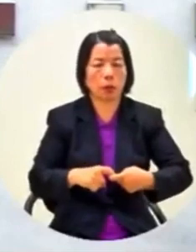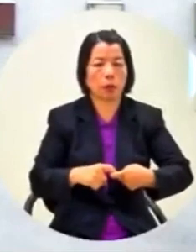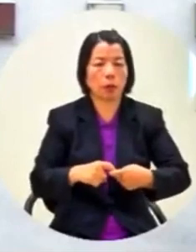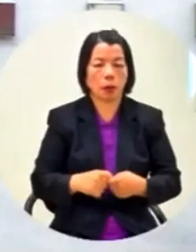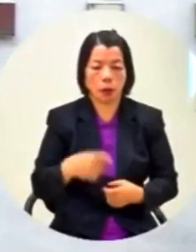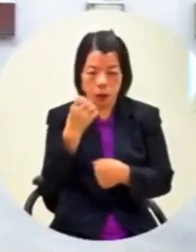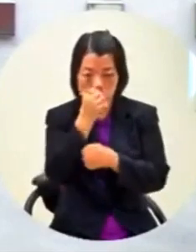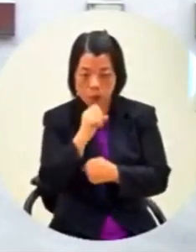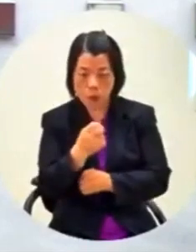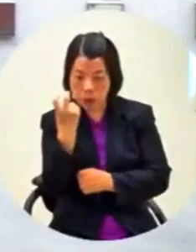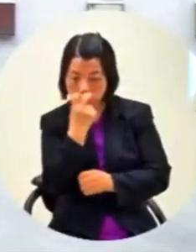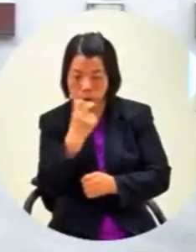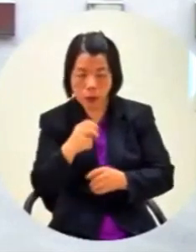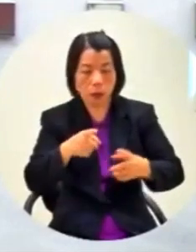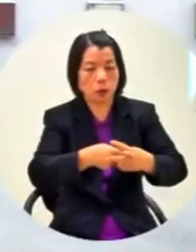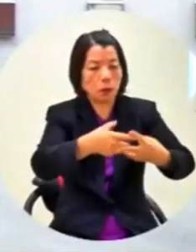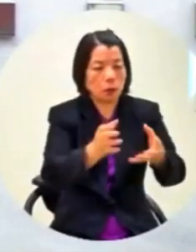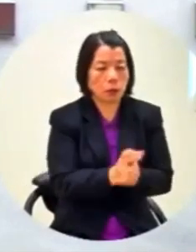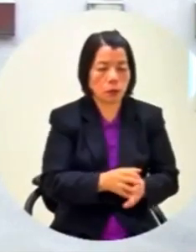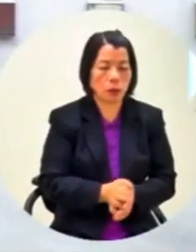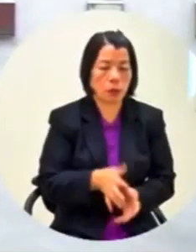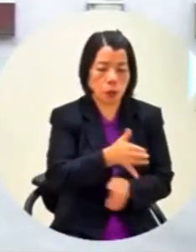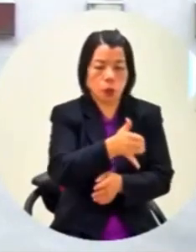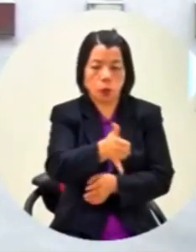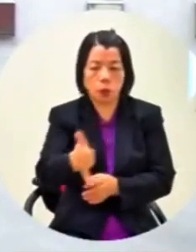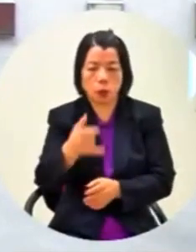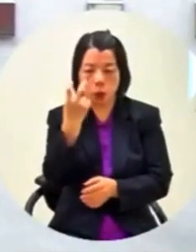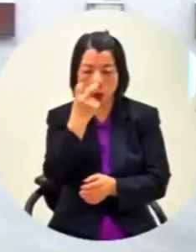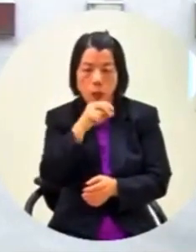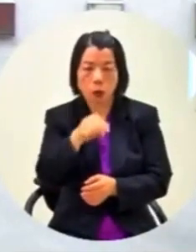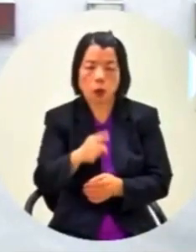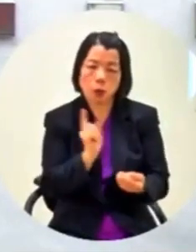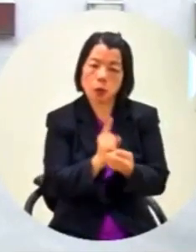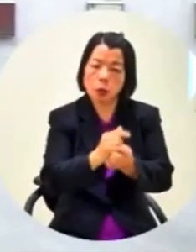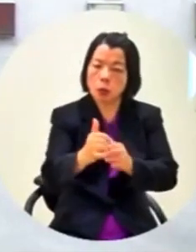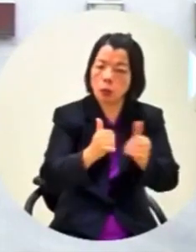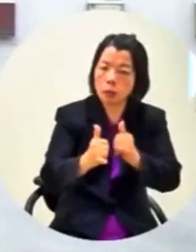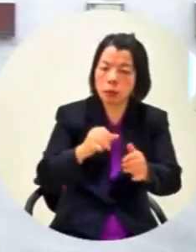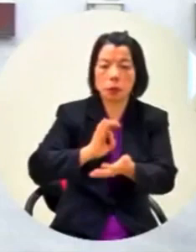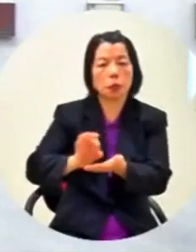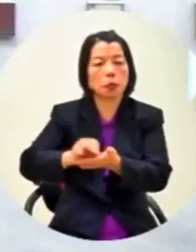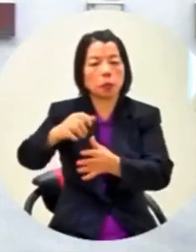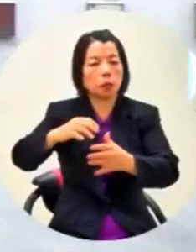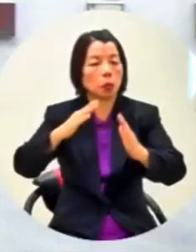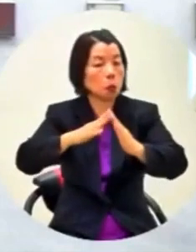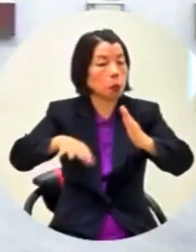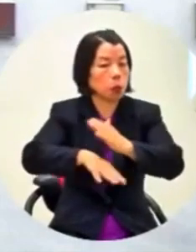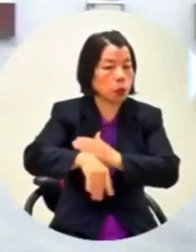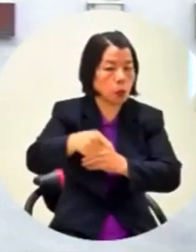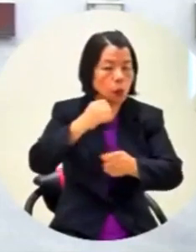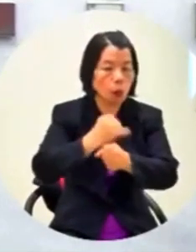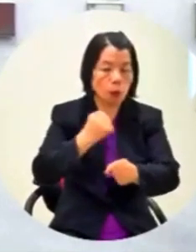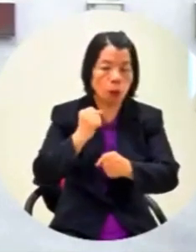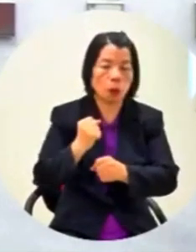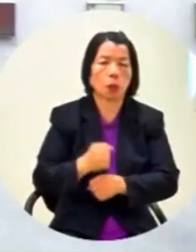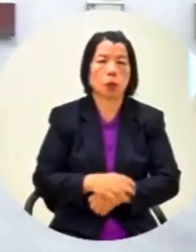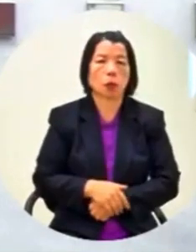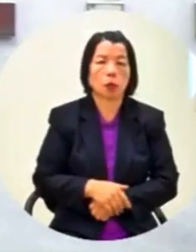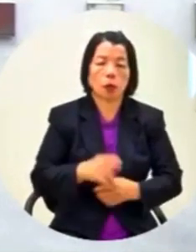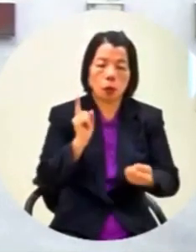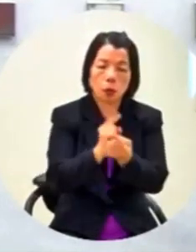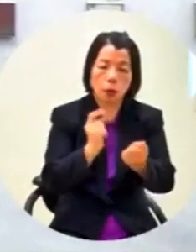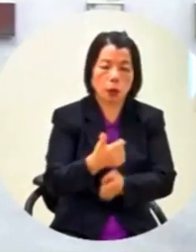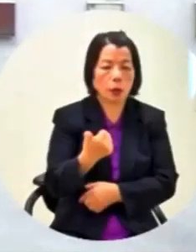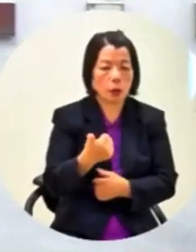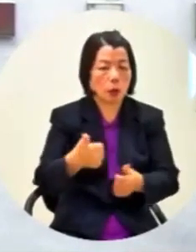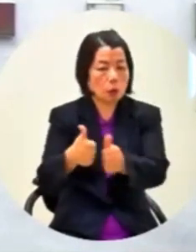强稽查各类公众使用场域内防疫的措施，以及加强查缉有男女陪